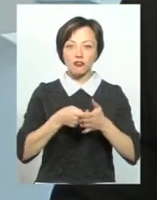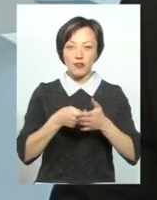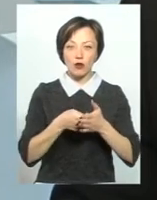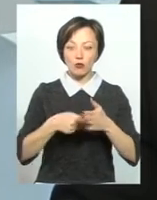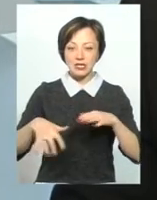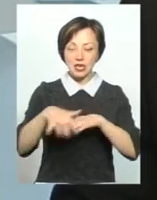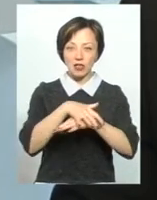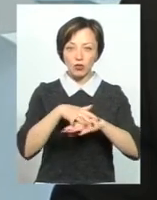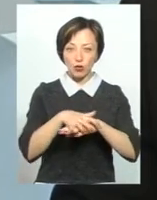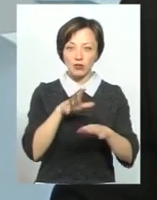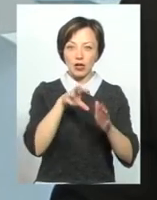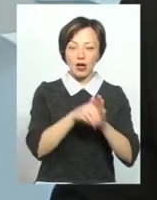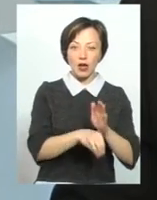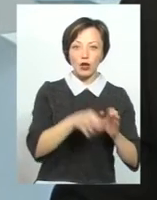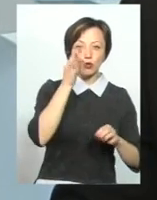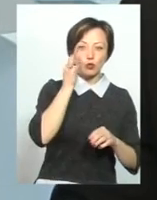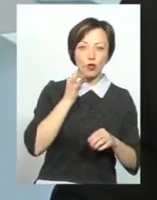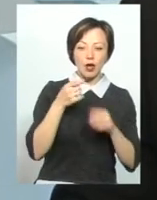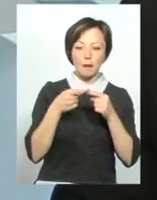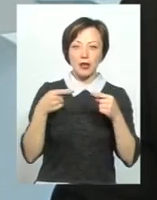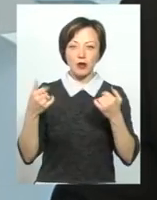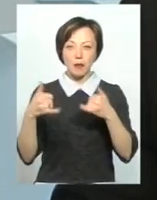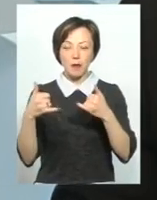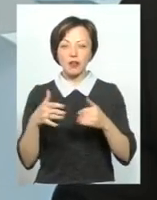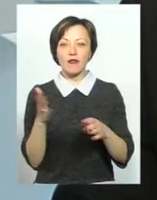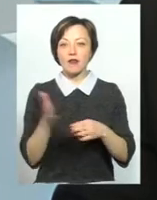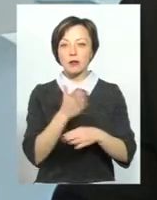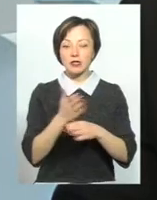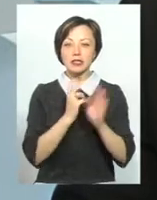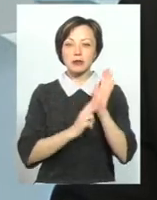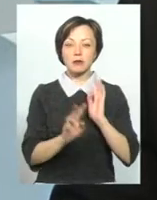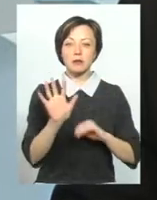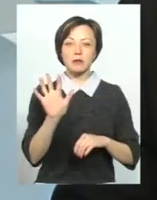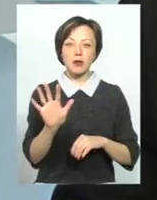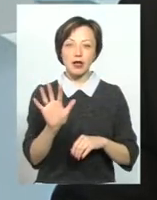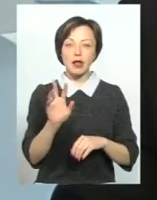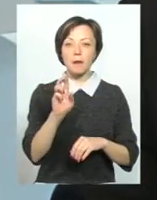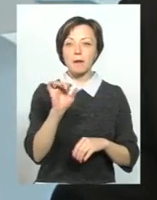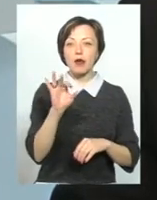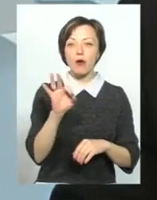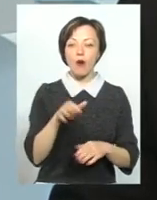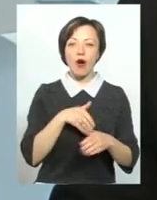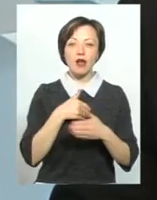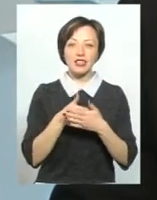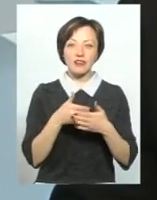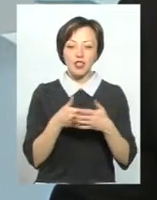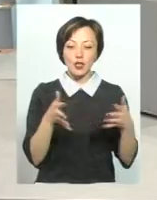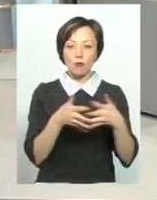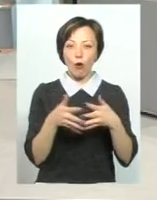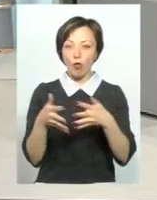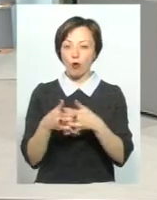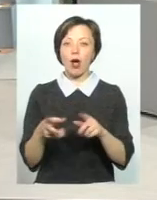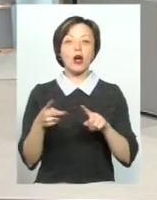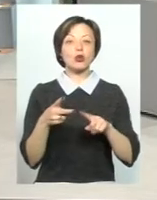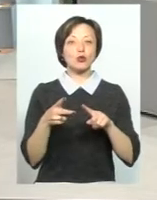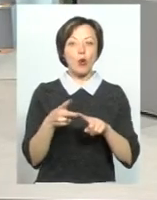містить глюкозу, мікроелементи і одну амінокислоту, продукують більше 75 біологічно-активних сполук. Другим компонентом